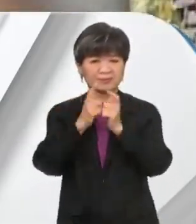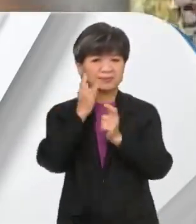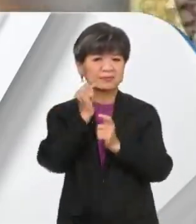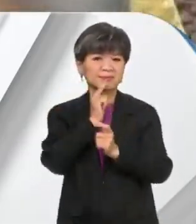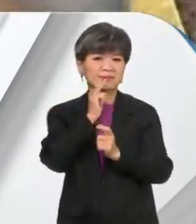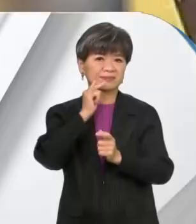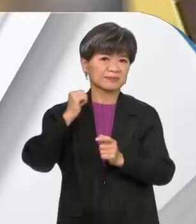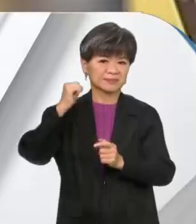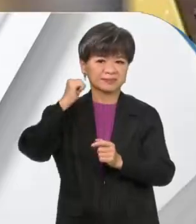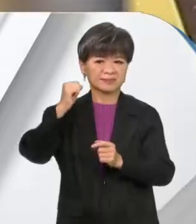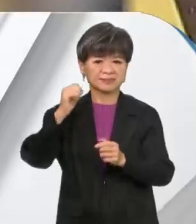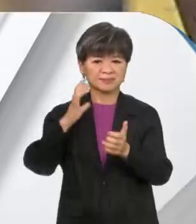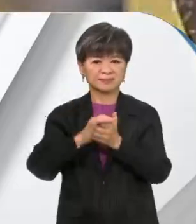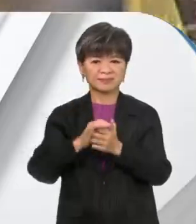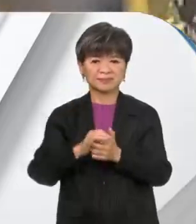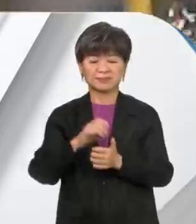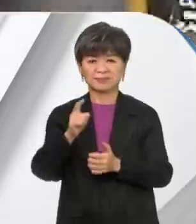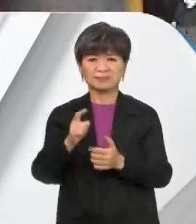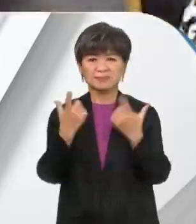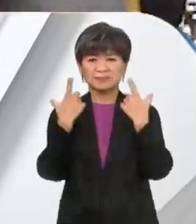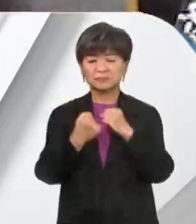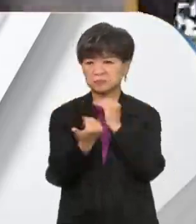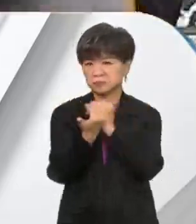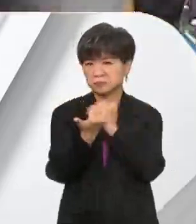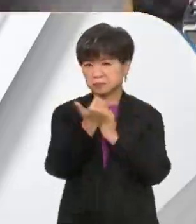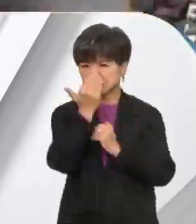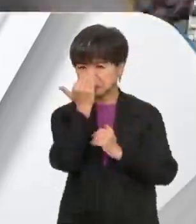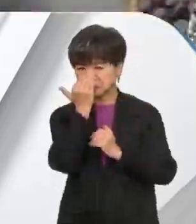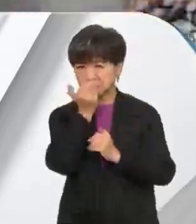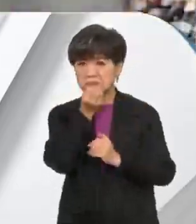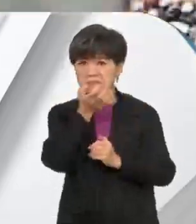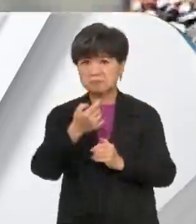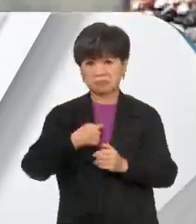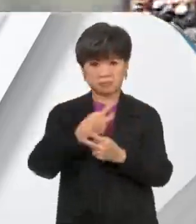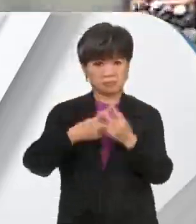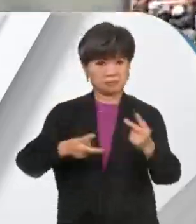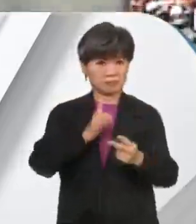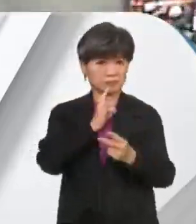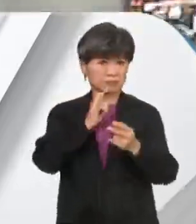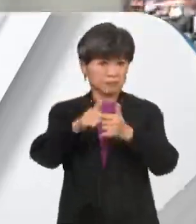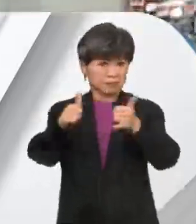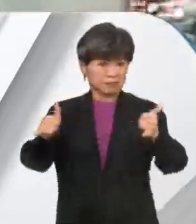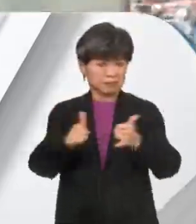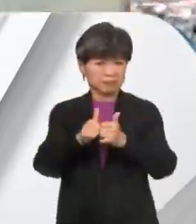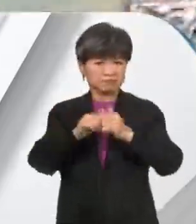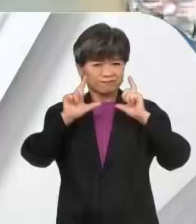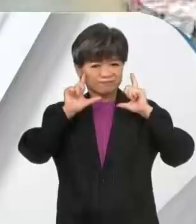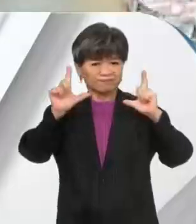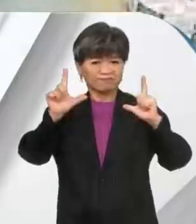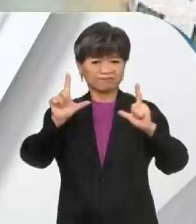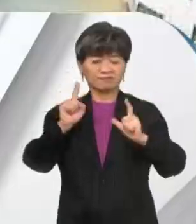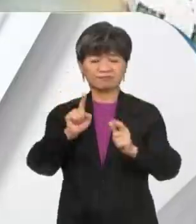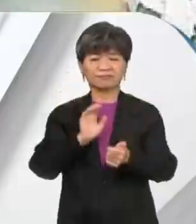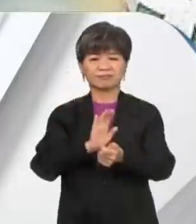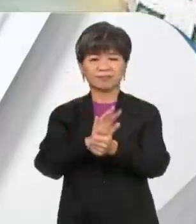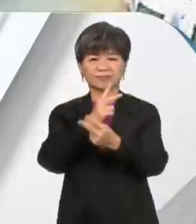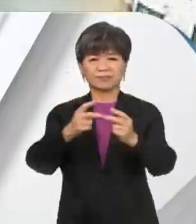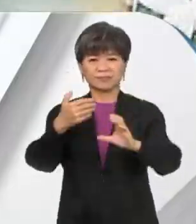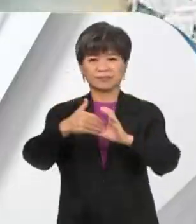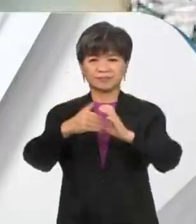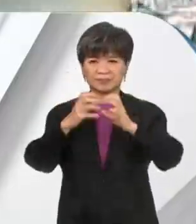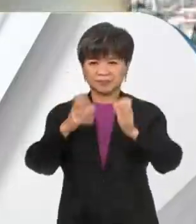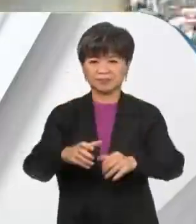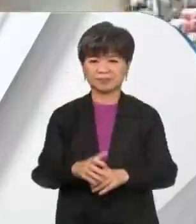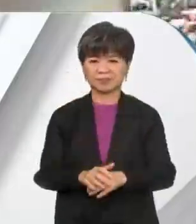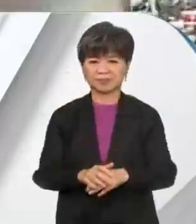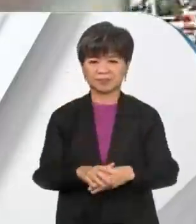一旦半年看作系，唔敢讲系自家行业嘅客家族群出来发声，显示咧客家电视嘅实力，客家